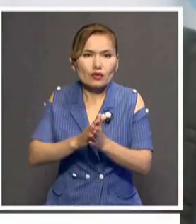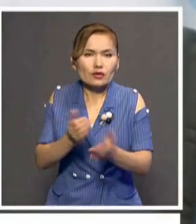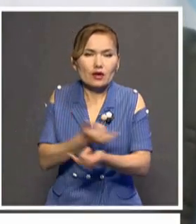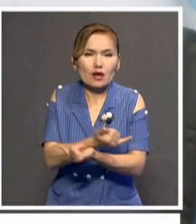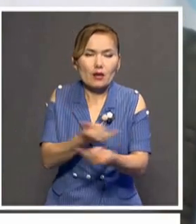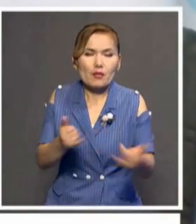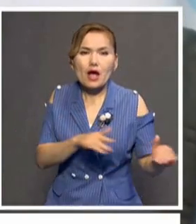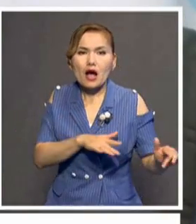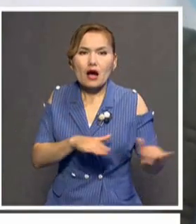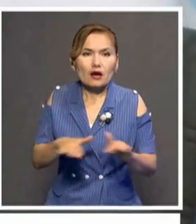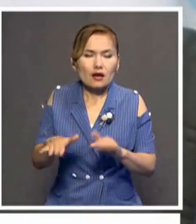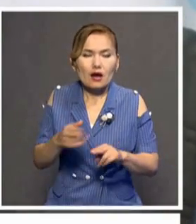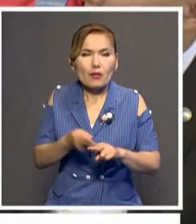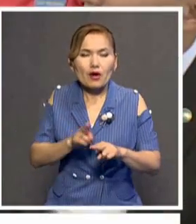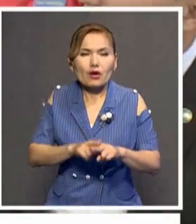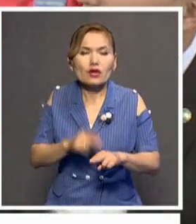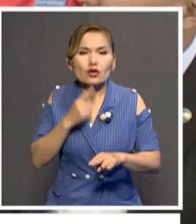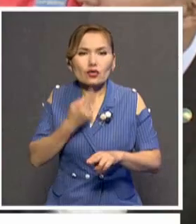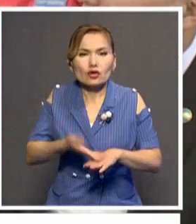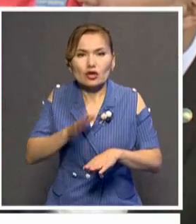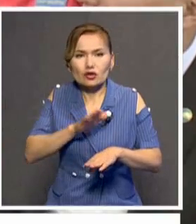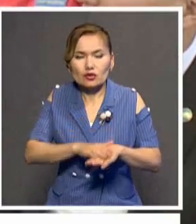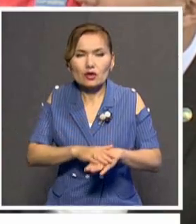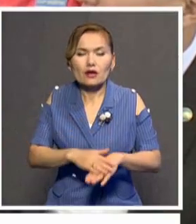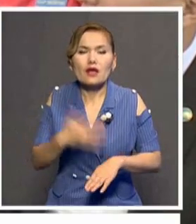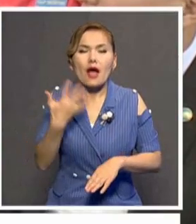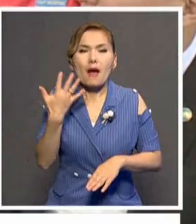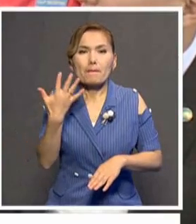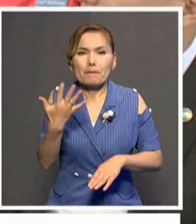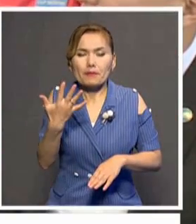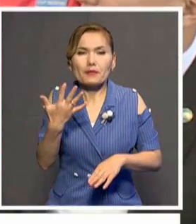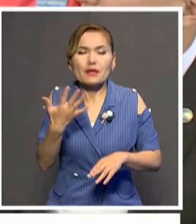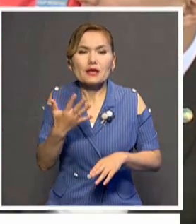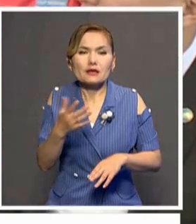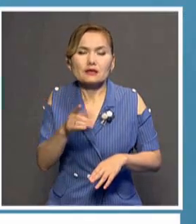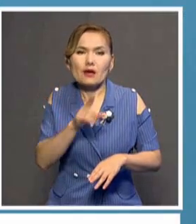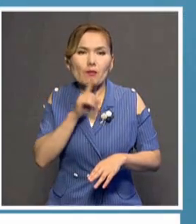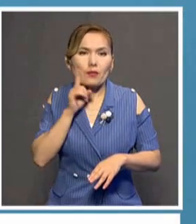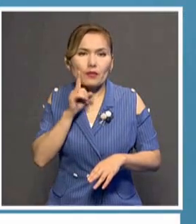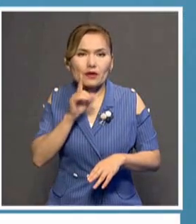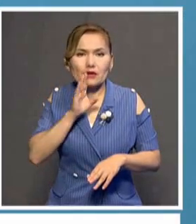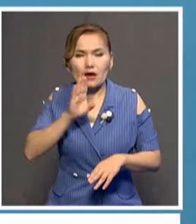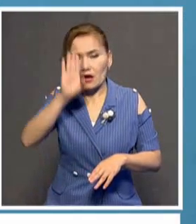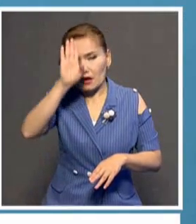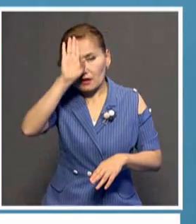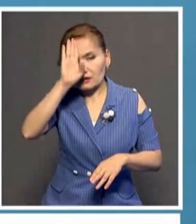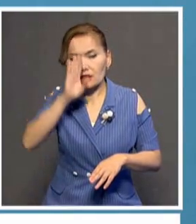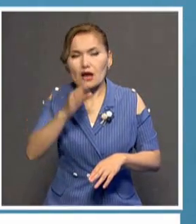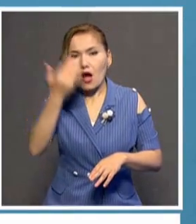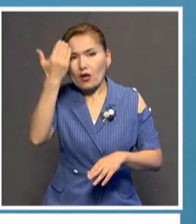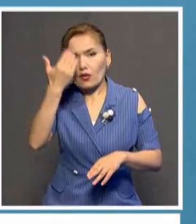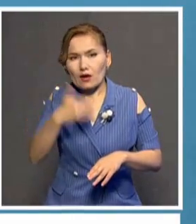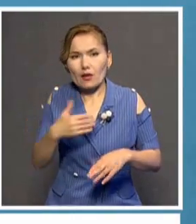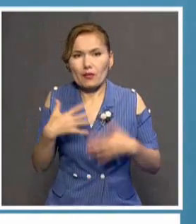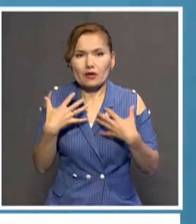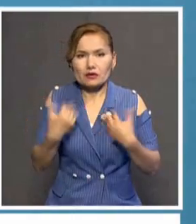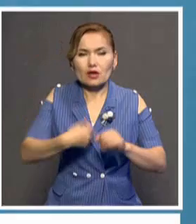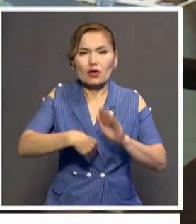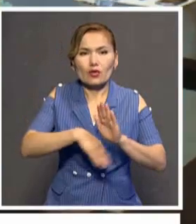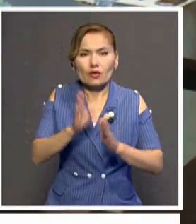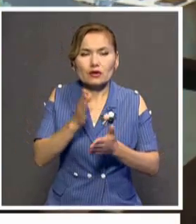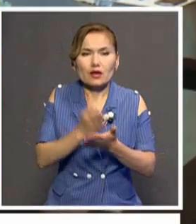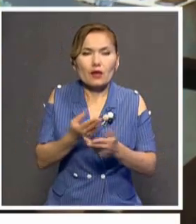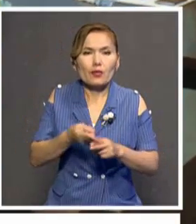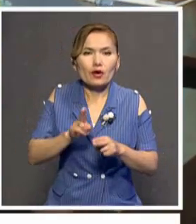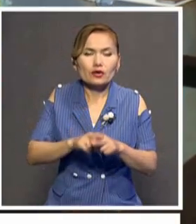Қимыл қозғалысы қиын бес азамат 2 жылдан бері комби стилінде би билеп, көпшілік көңілінен шығып жүр. Бұл жобада әлеуметтік